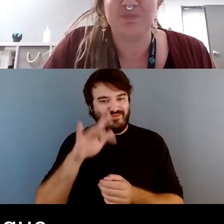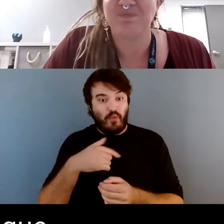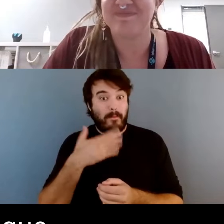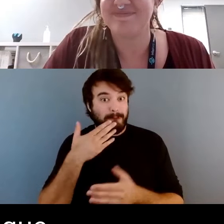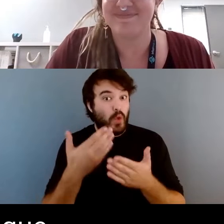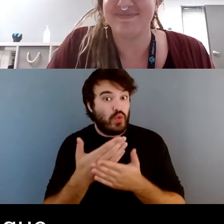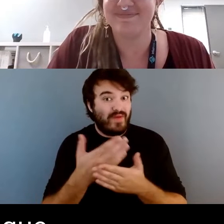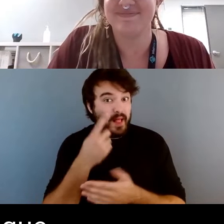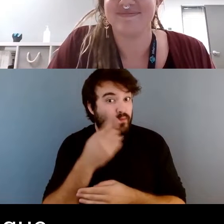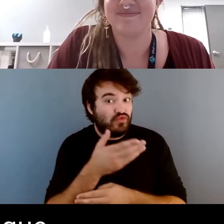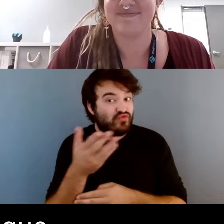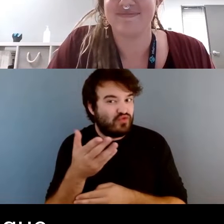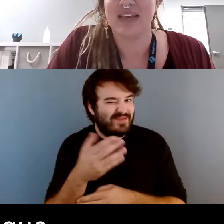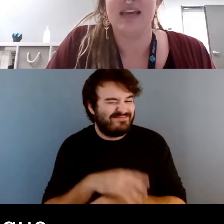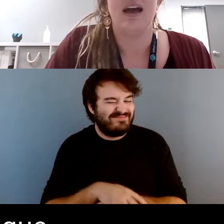pour vous.